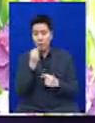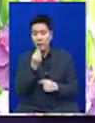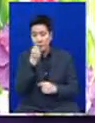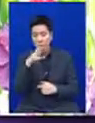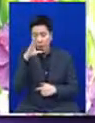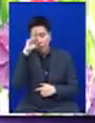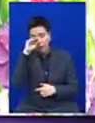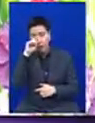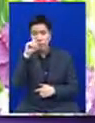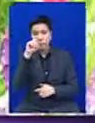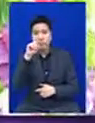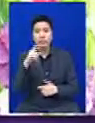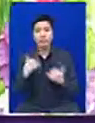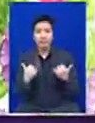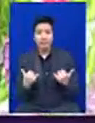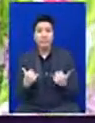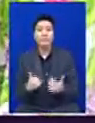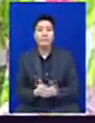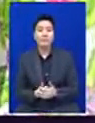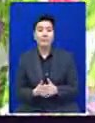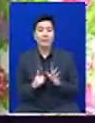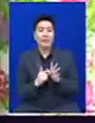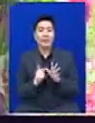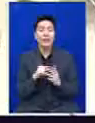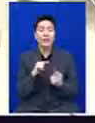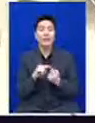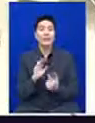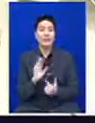ง่วงจะไม่เหมาะแต่แก่คนขับอะค่ะยาบางตัวเนาะ